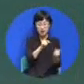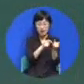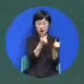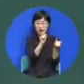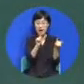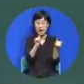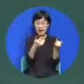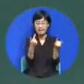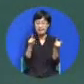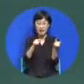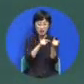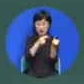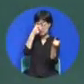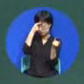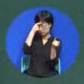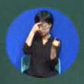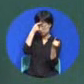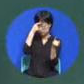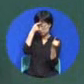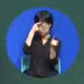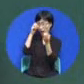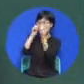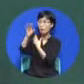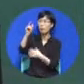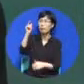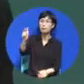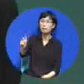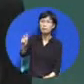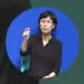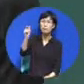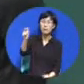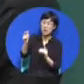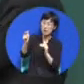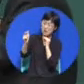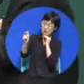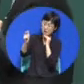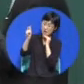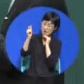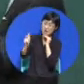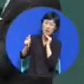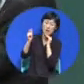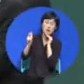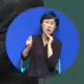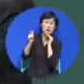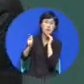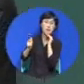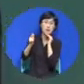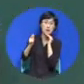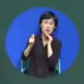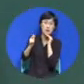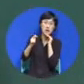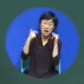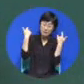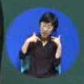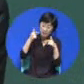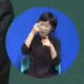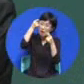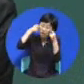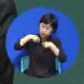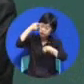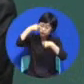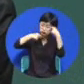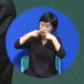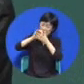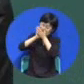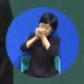아무리 기도해도 응답이 안 왔단 말이에요. Hannah prayed so much but she never received the answer. 해마다 눈물로 기도했는데 안 왔어요.